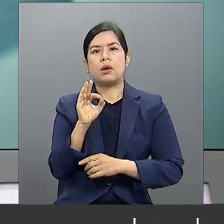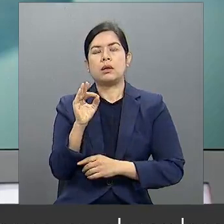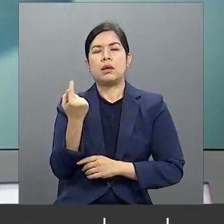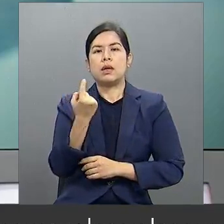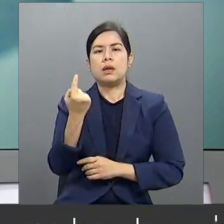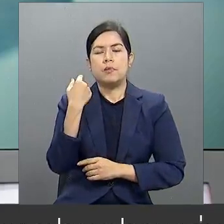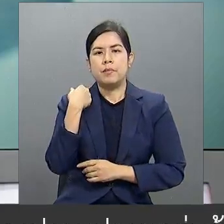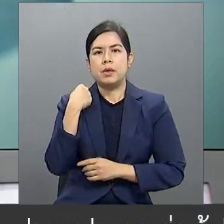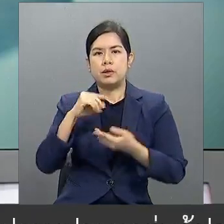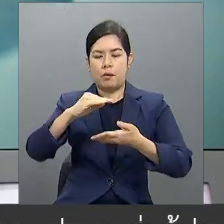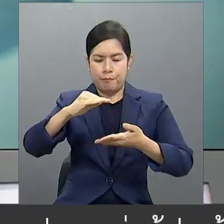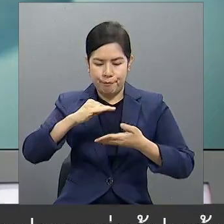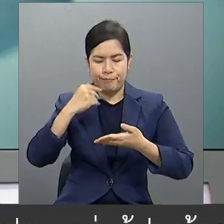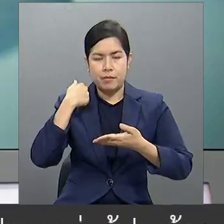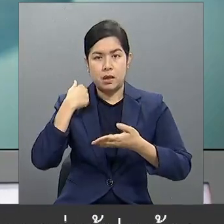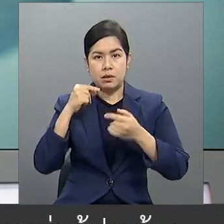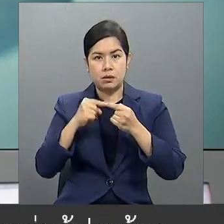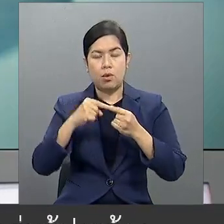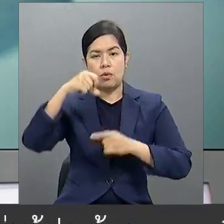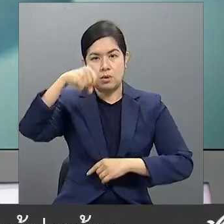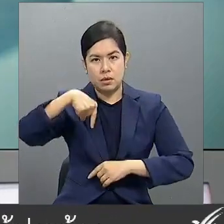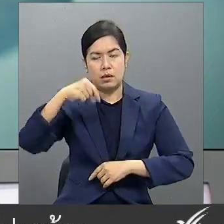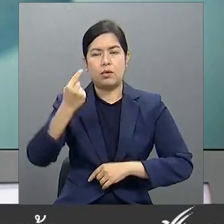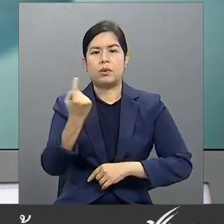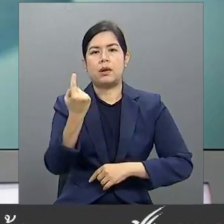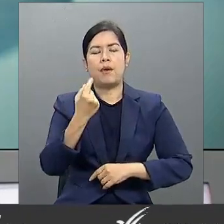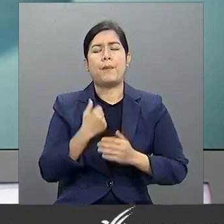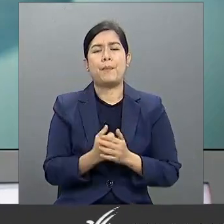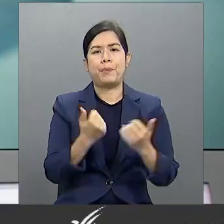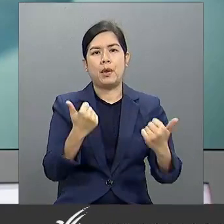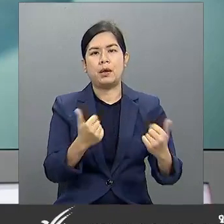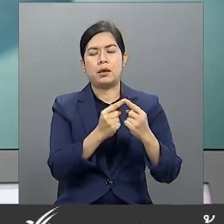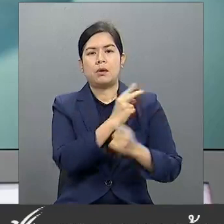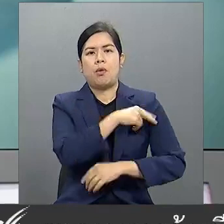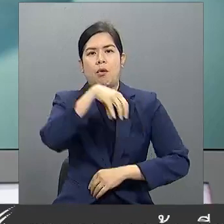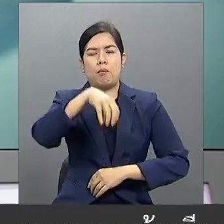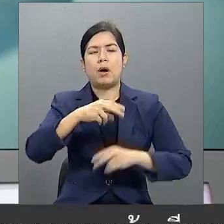ทบทบาทของโรงพยาบาลเอกชนก็จะมาอยู่ตรงนี้ด้วยค่ะ